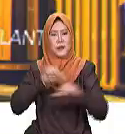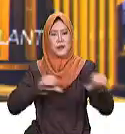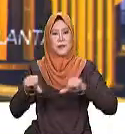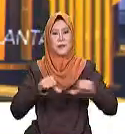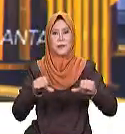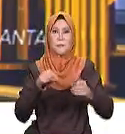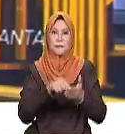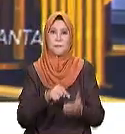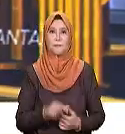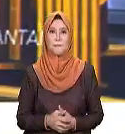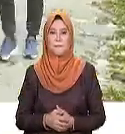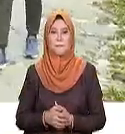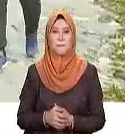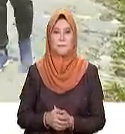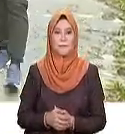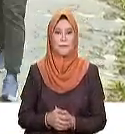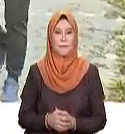Silakan.